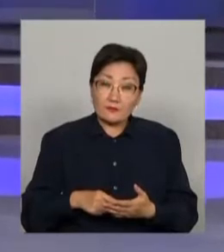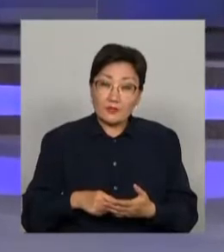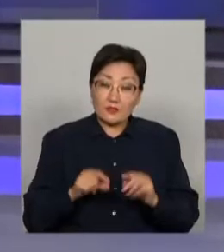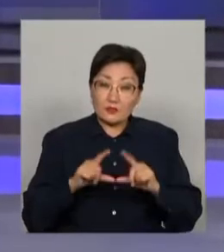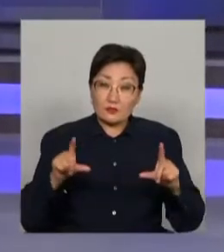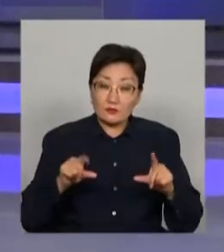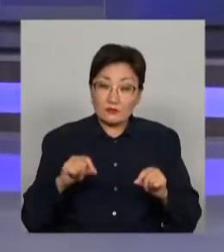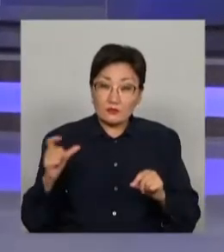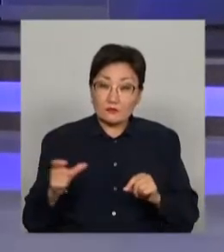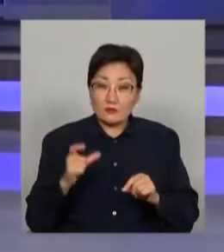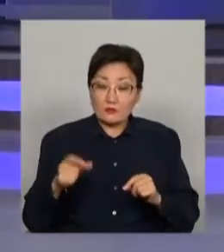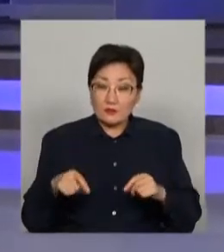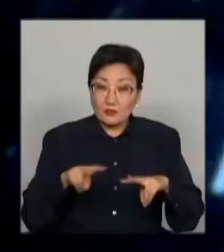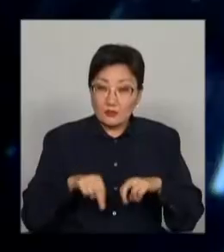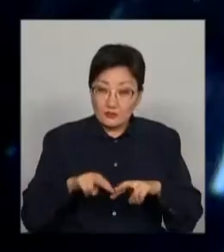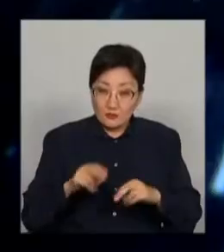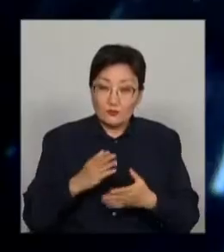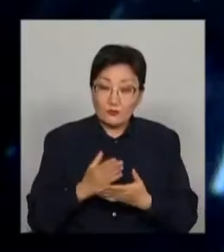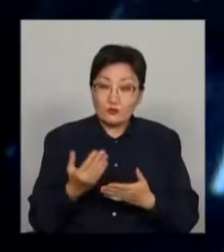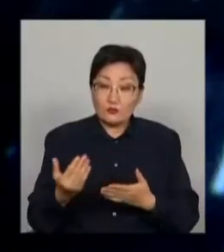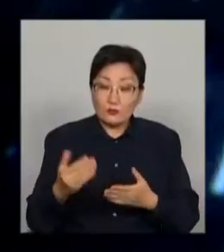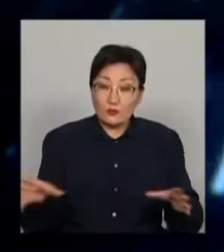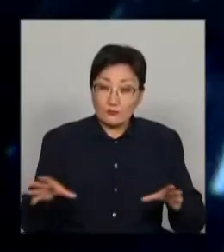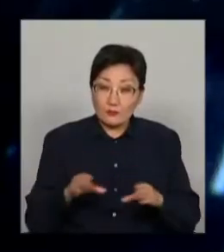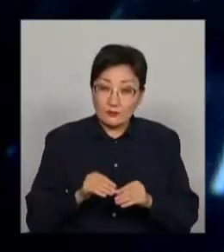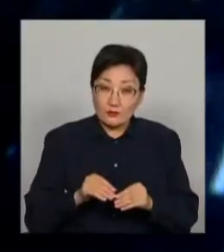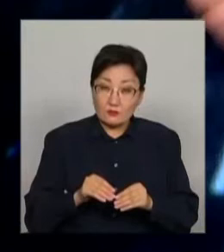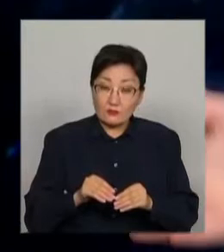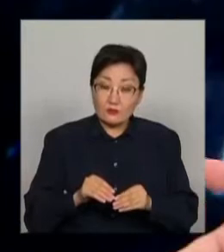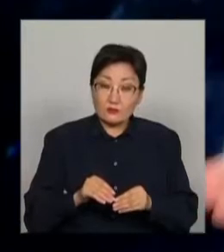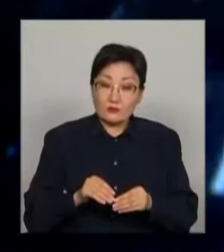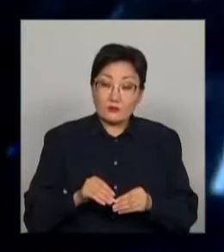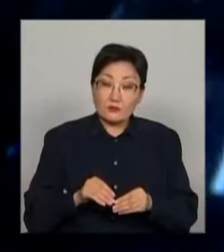департамент экономических расследования бар. Солармен бірлесе отырып,